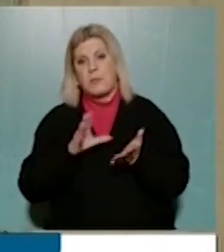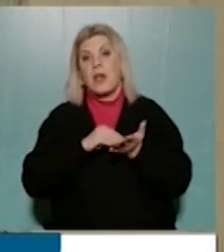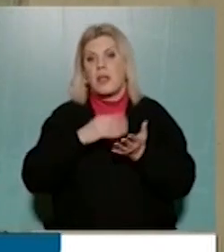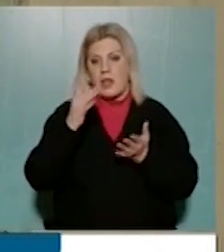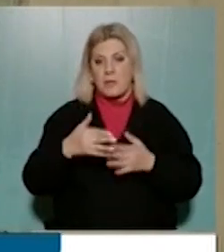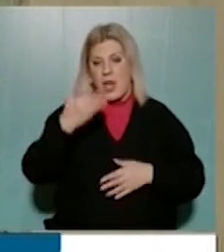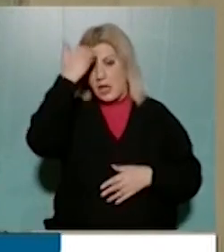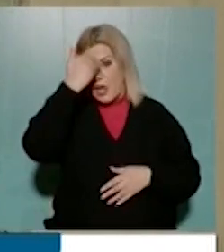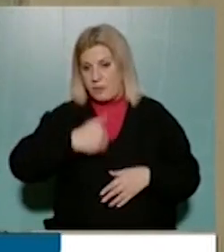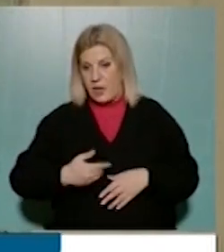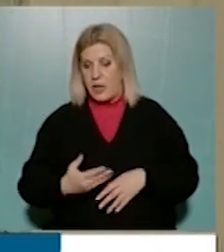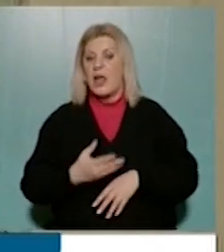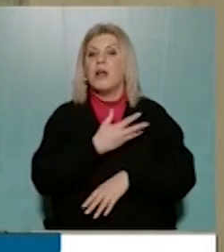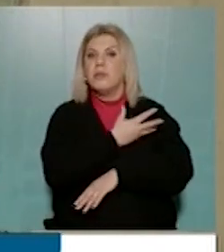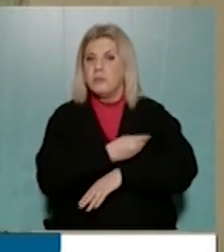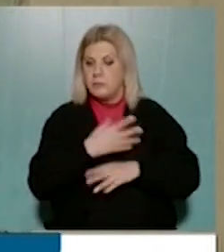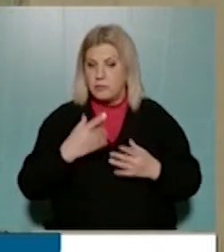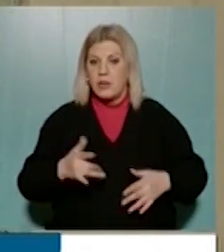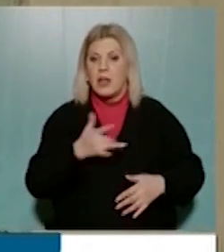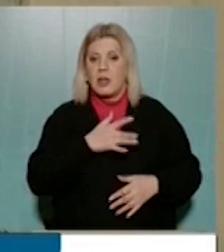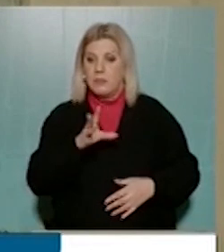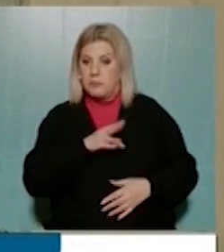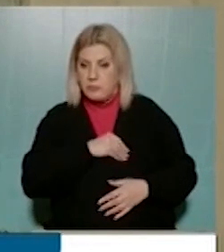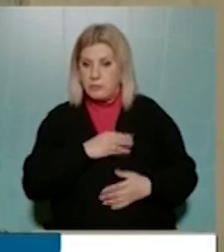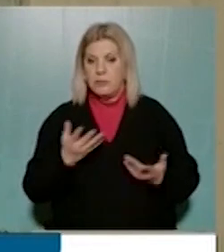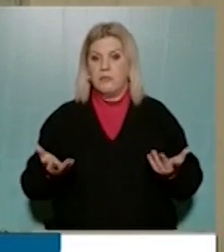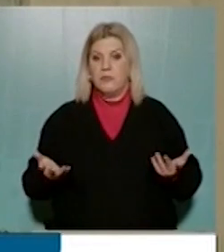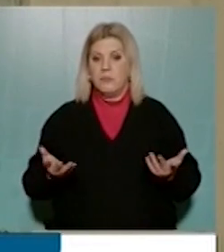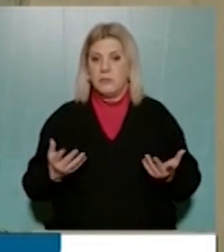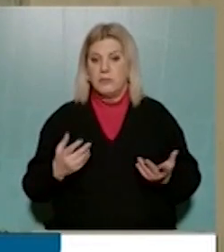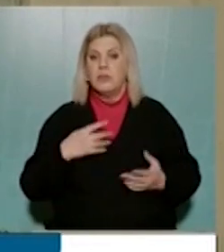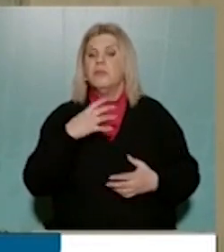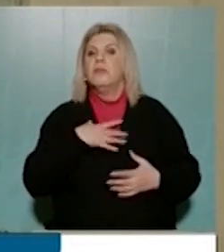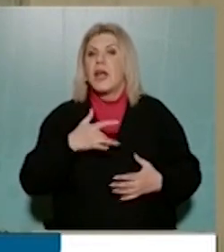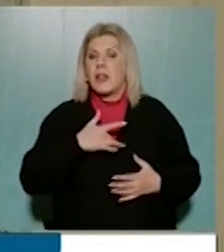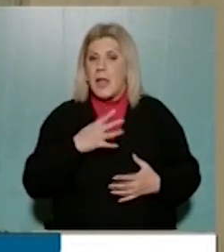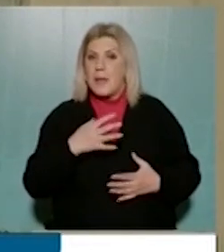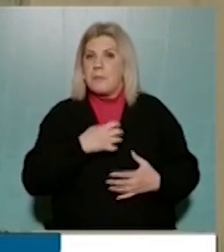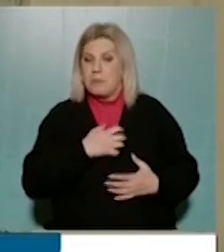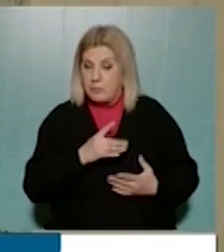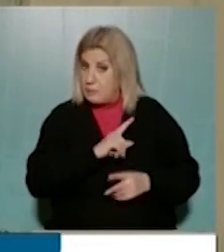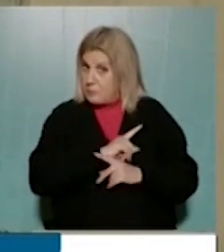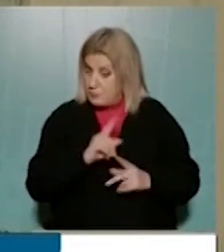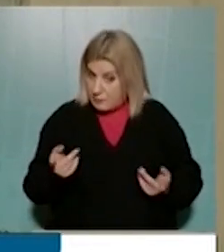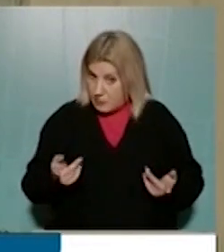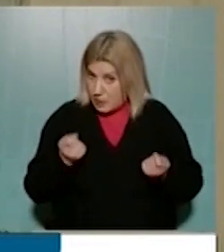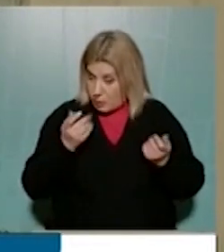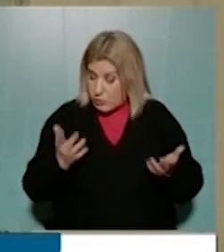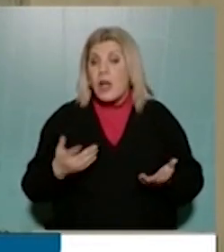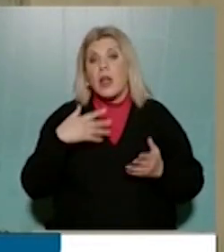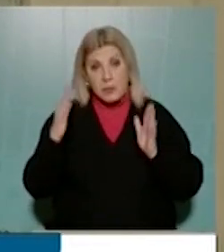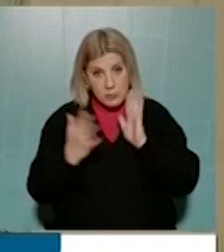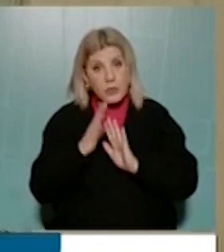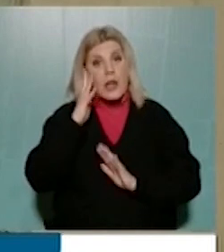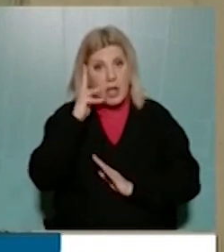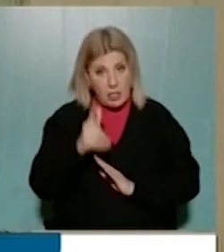εγκεφαλικά εγκυκλια καρδιακές ανακοπές εμ φάρμακα του μυοκαρδίου μακάρι να μη γίνονται σε κανέναν αλλά τα αντιμετωπίζουμε